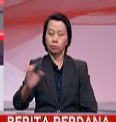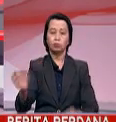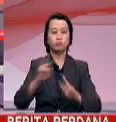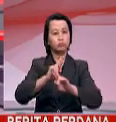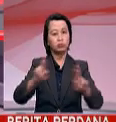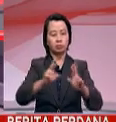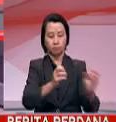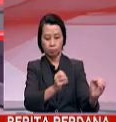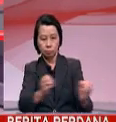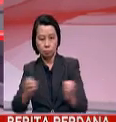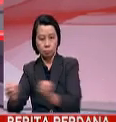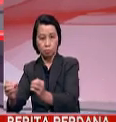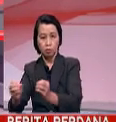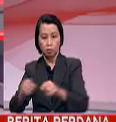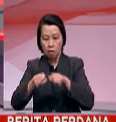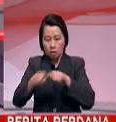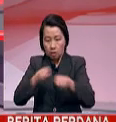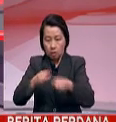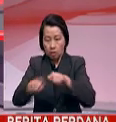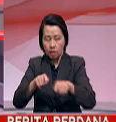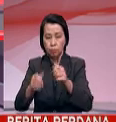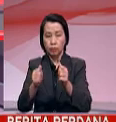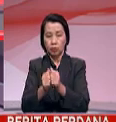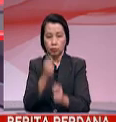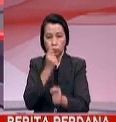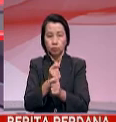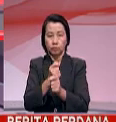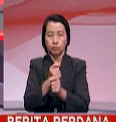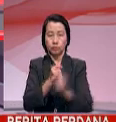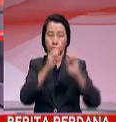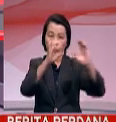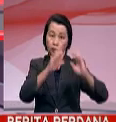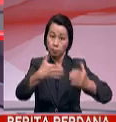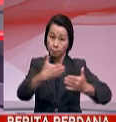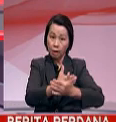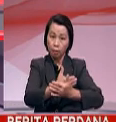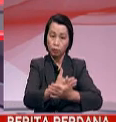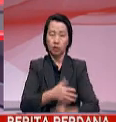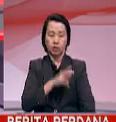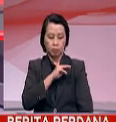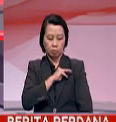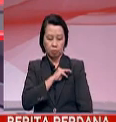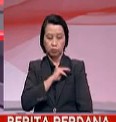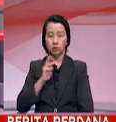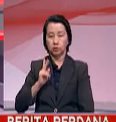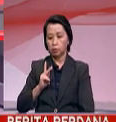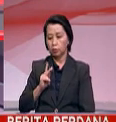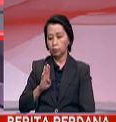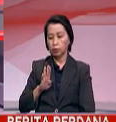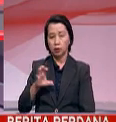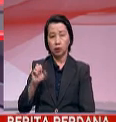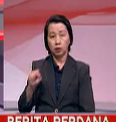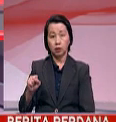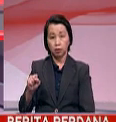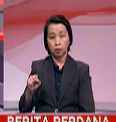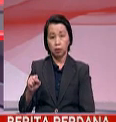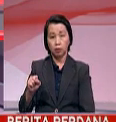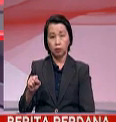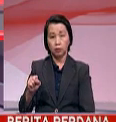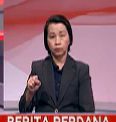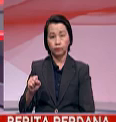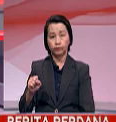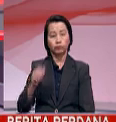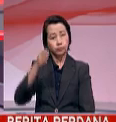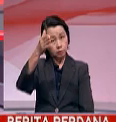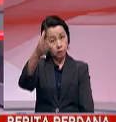kembali menganjurkan perlumbaan dengan penetapan normal baharu. Justeru Menteri Belia dan Sukan Datuk Seri Rizal Marikan Nine